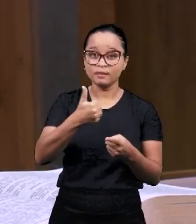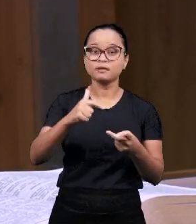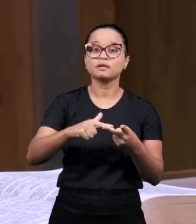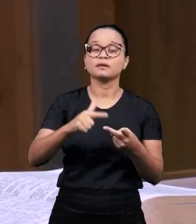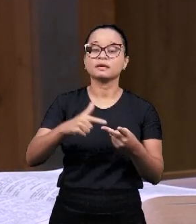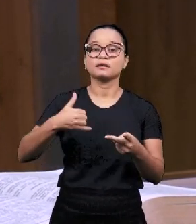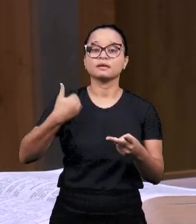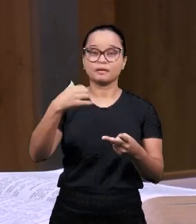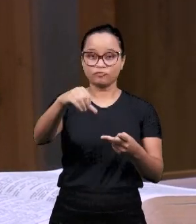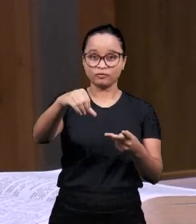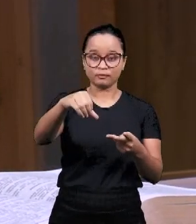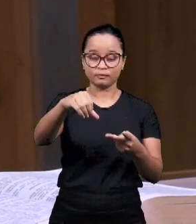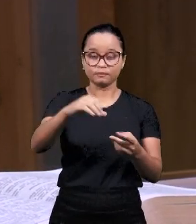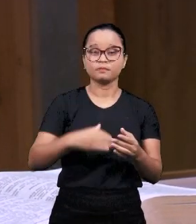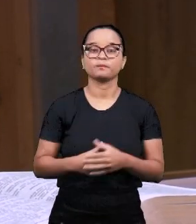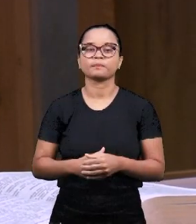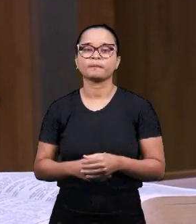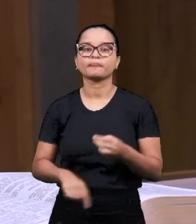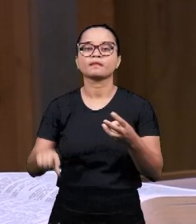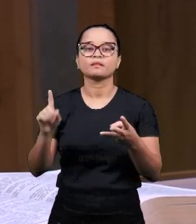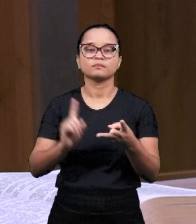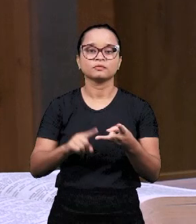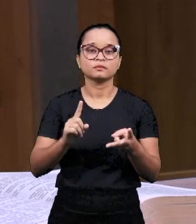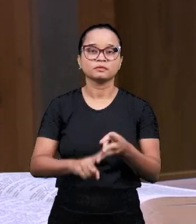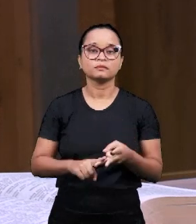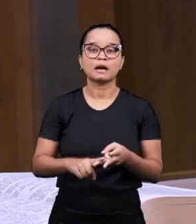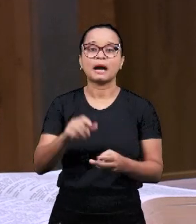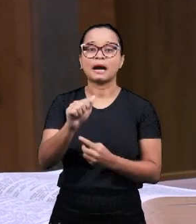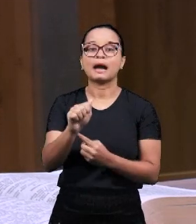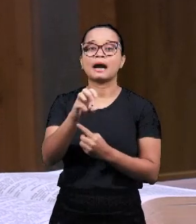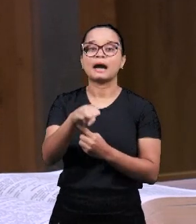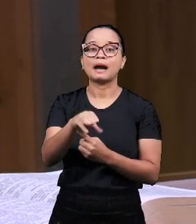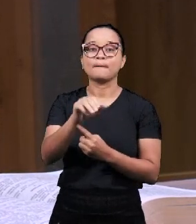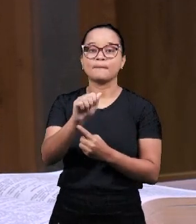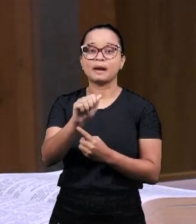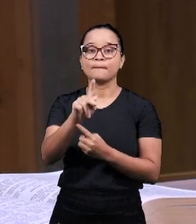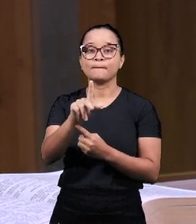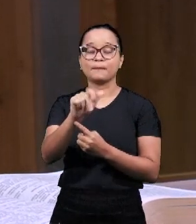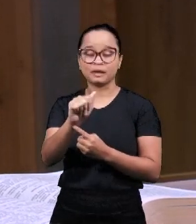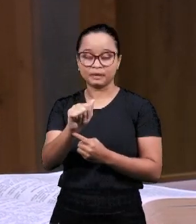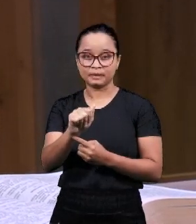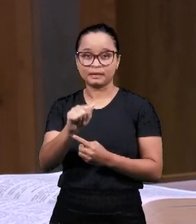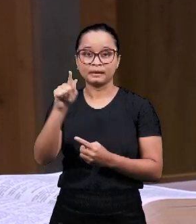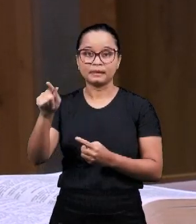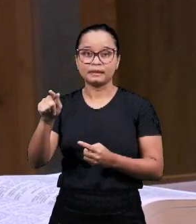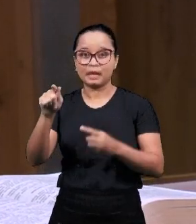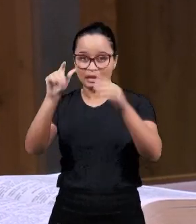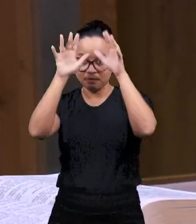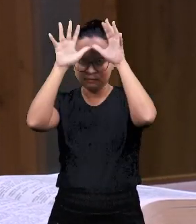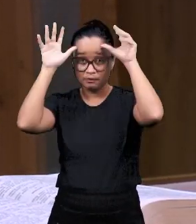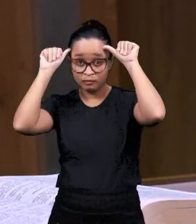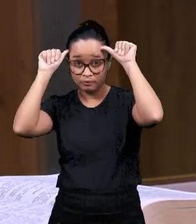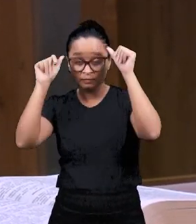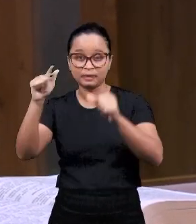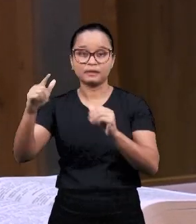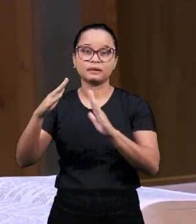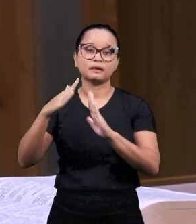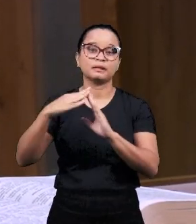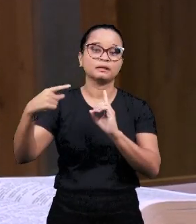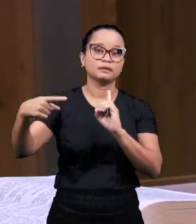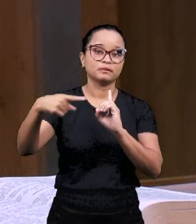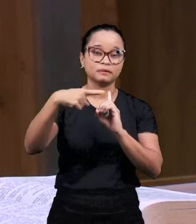Et pour finir, nous allons passer à l'état d'Amapá, au nord du Brésil, en Amazonie, et là, dans l'église